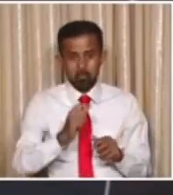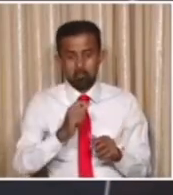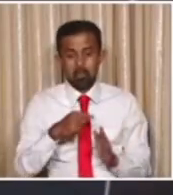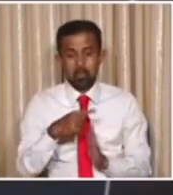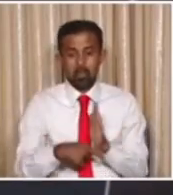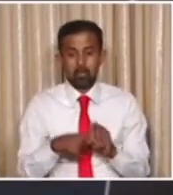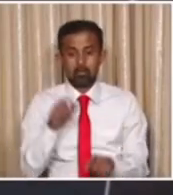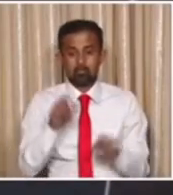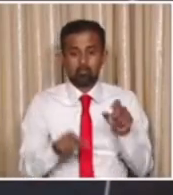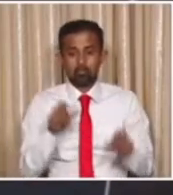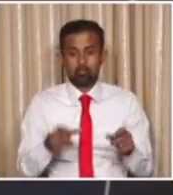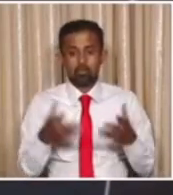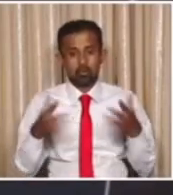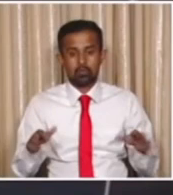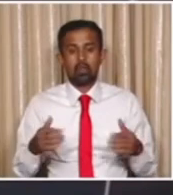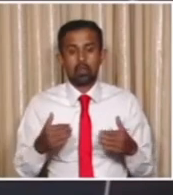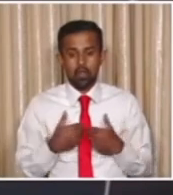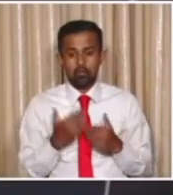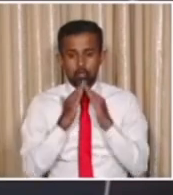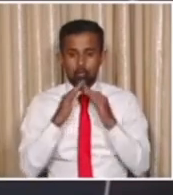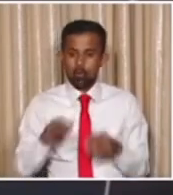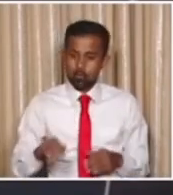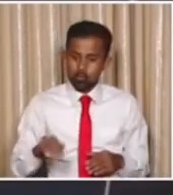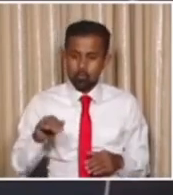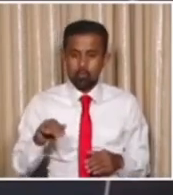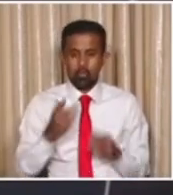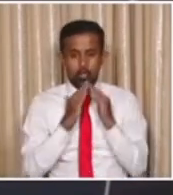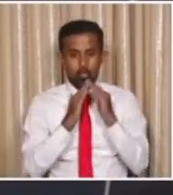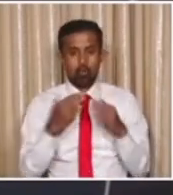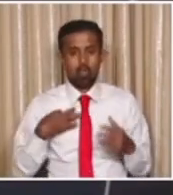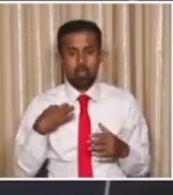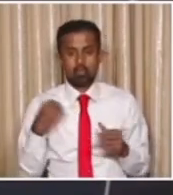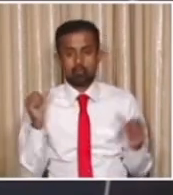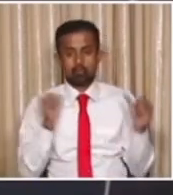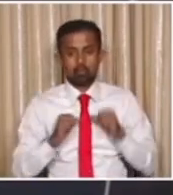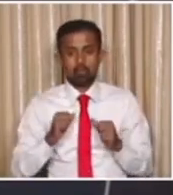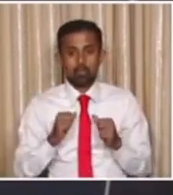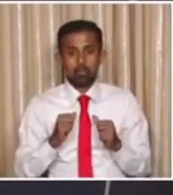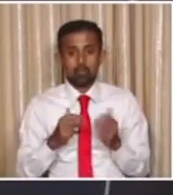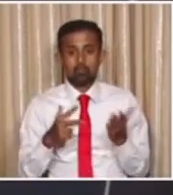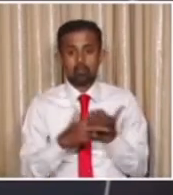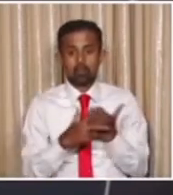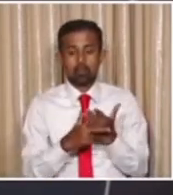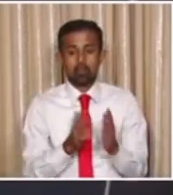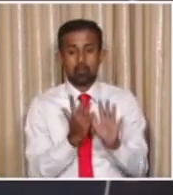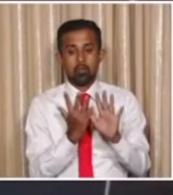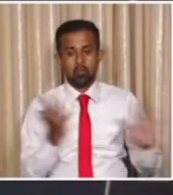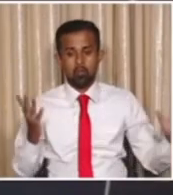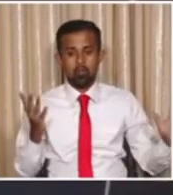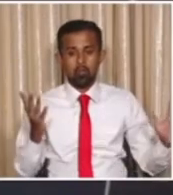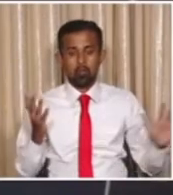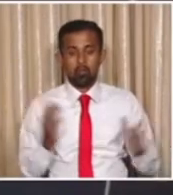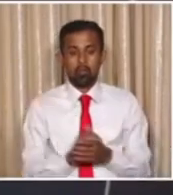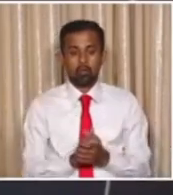මේ රටේ ජනතාවට සිදු වුණා. අපි පාසල් යන කාලේ පාසල් නිල ඇඳුම ඇඳගන්න සමුපකාරේ පොලිමේ හිටියා. ජම්පින් ෆිෂ්